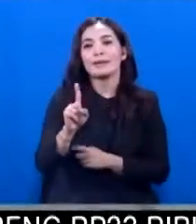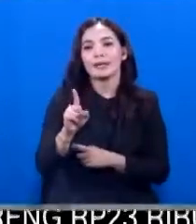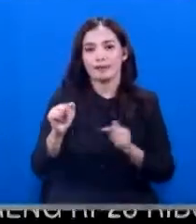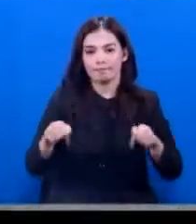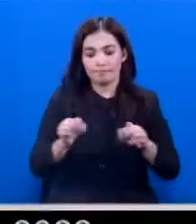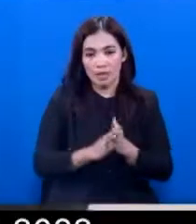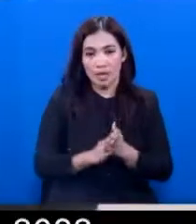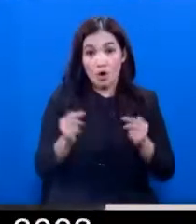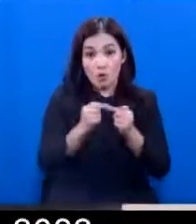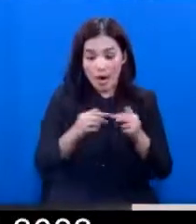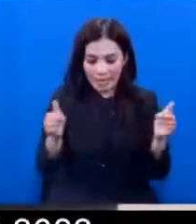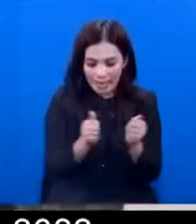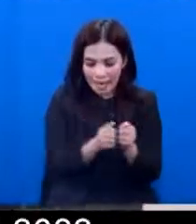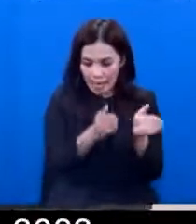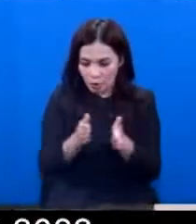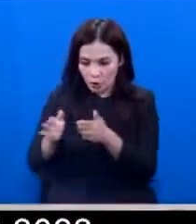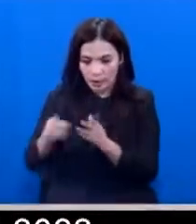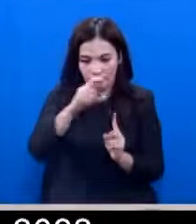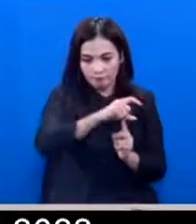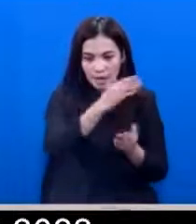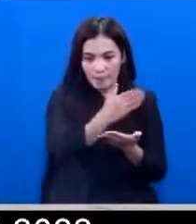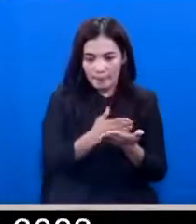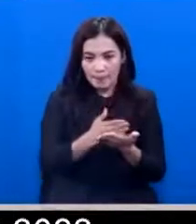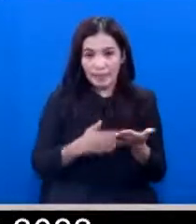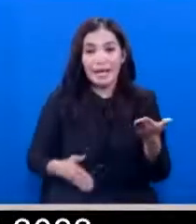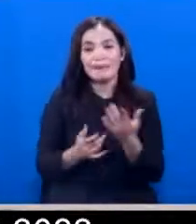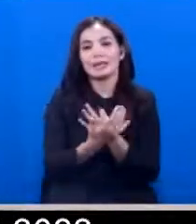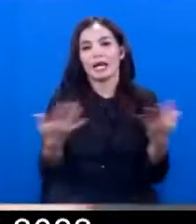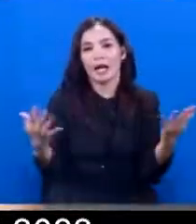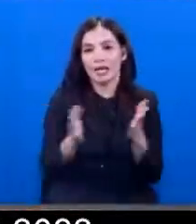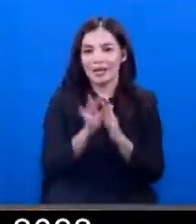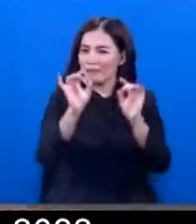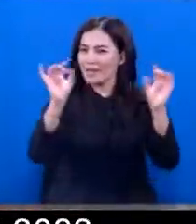Terkait aturan pengeras suara masjid ini, sebagian masyarakat punya pendapat berbeda.